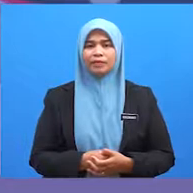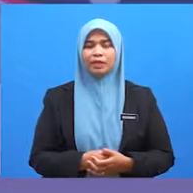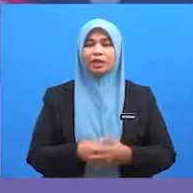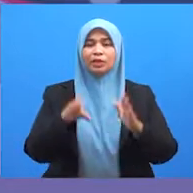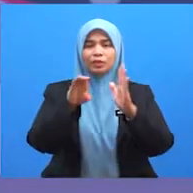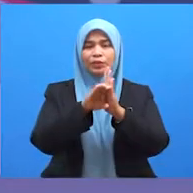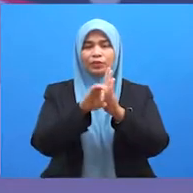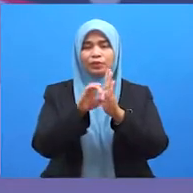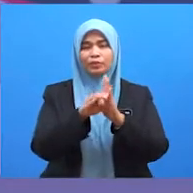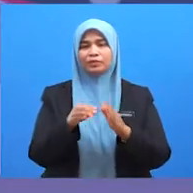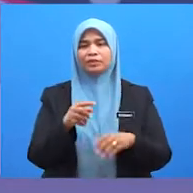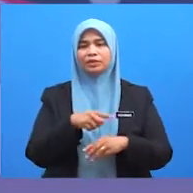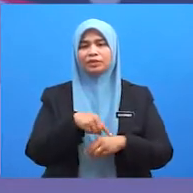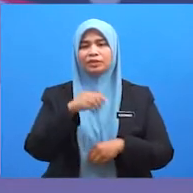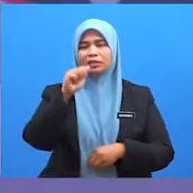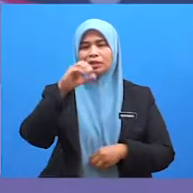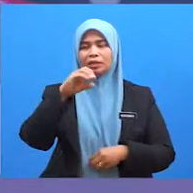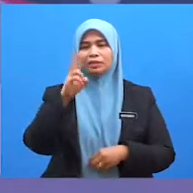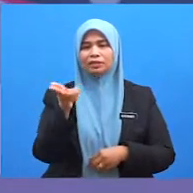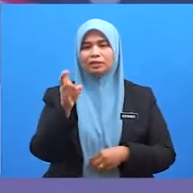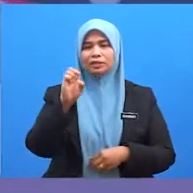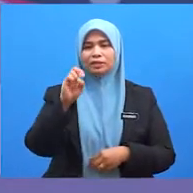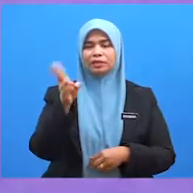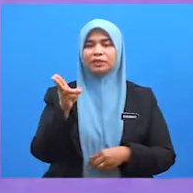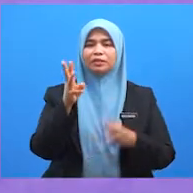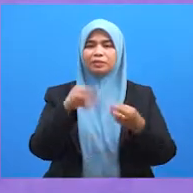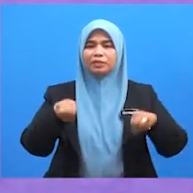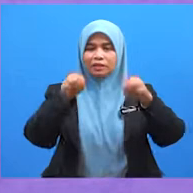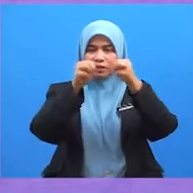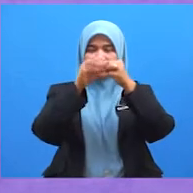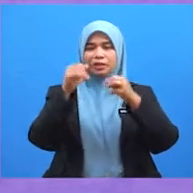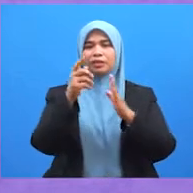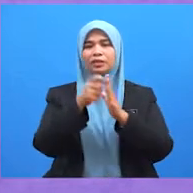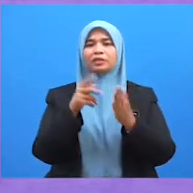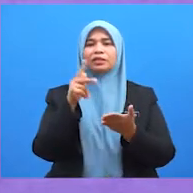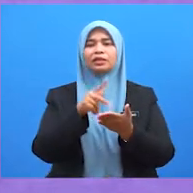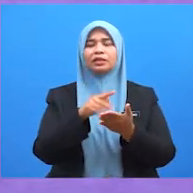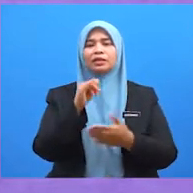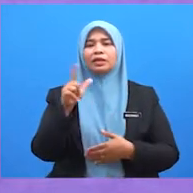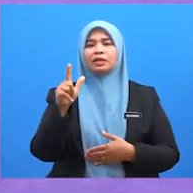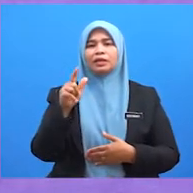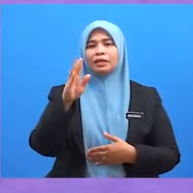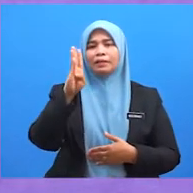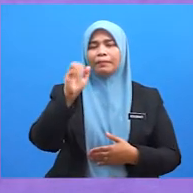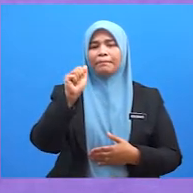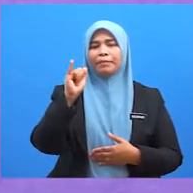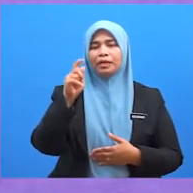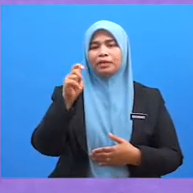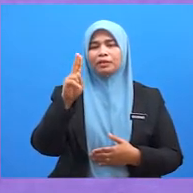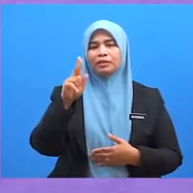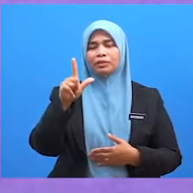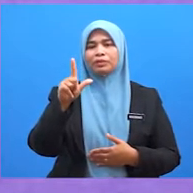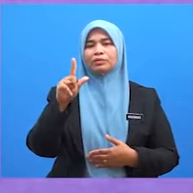Contohnya di Aceh, masjid yang terkenal ialah Masjid Baitul Rahim, Masjid Baitul